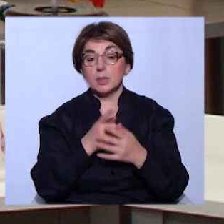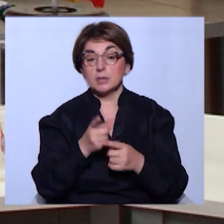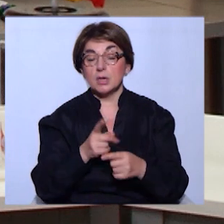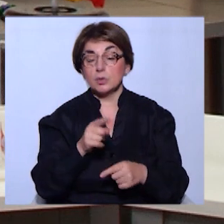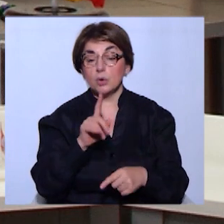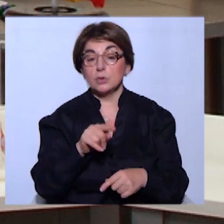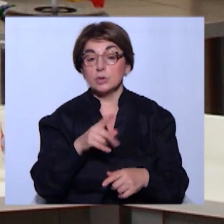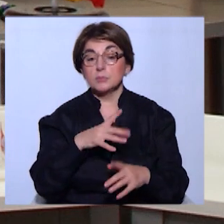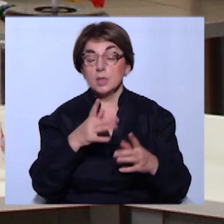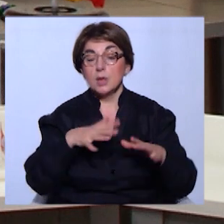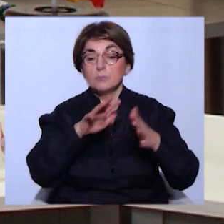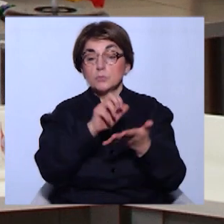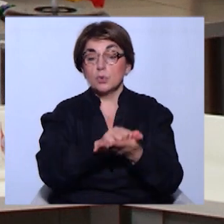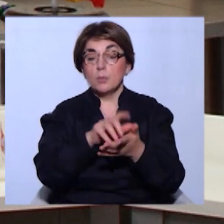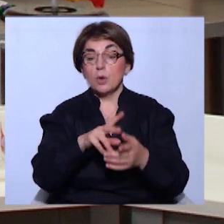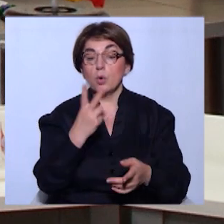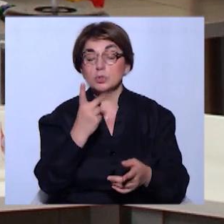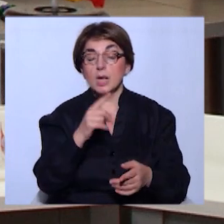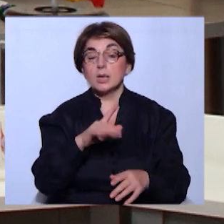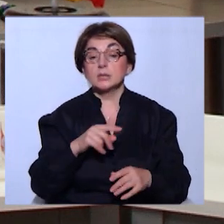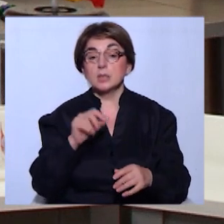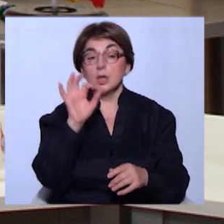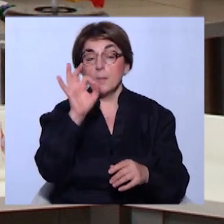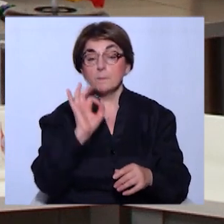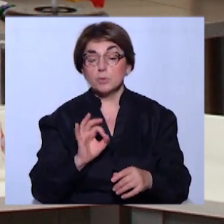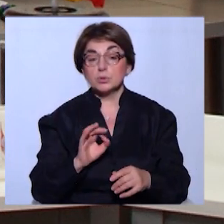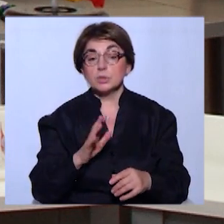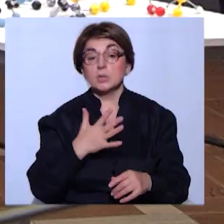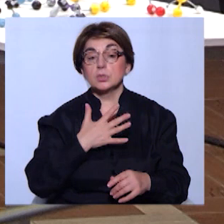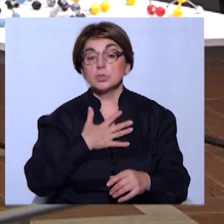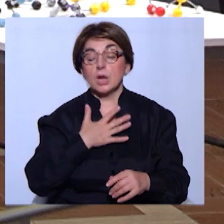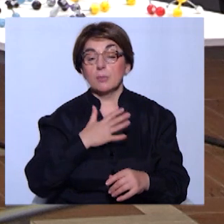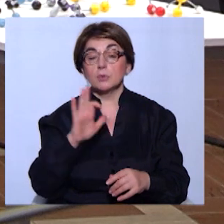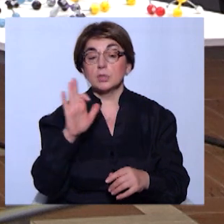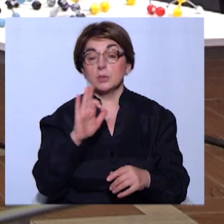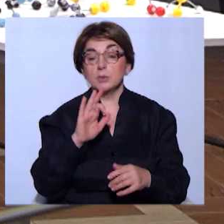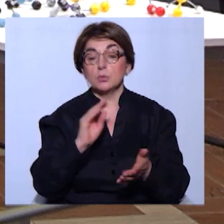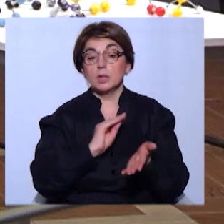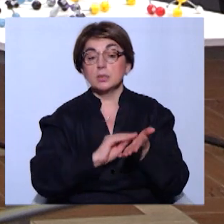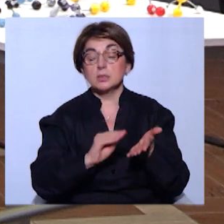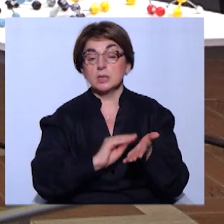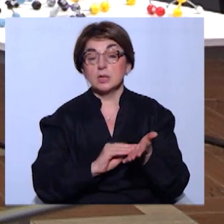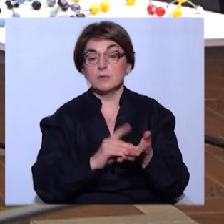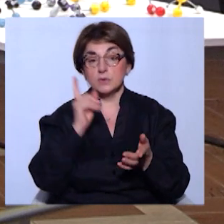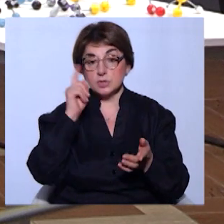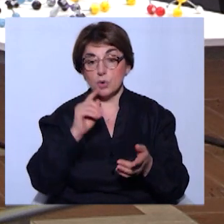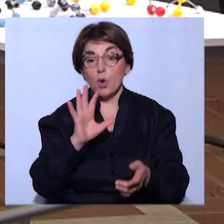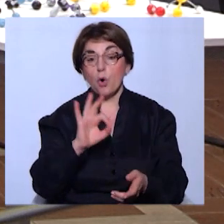მისი მასური წილი, ხოლო მოცულობითი წილი ჰაერში არის 21%. ჟანგბადის ქიმიური